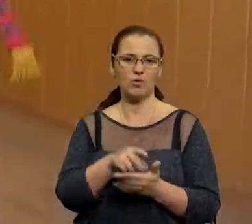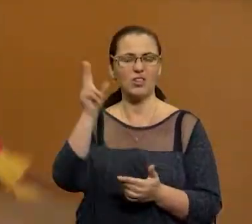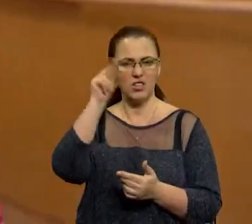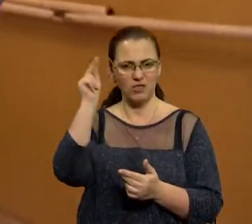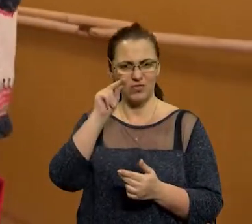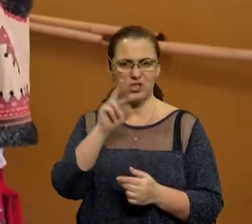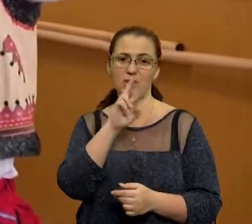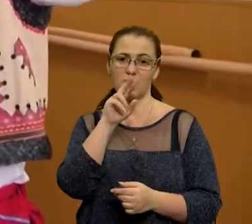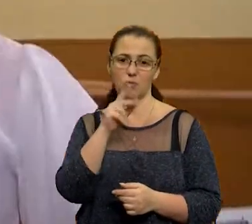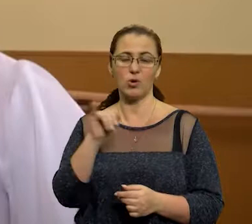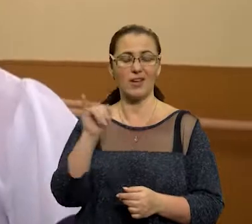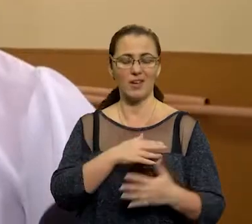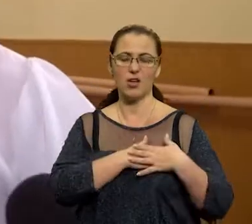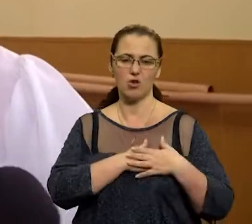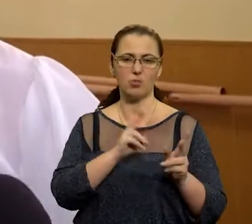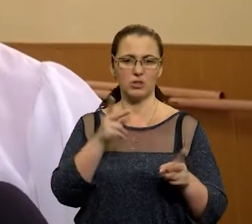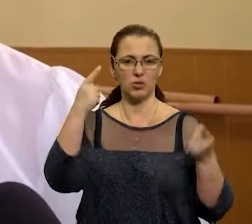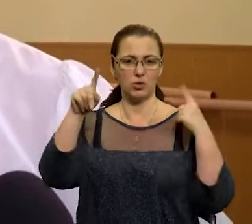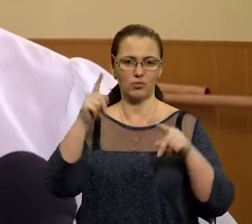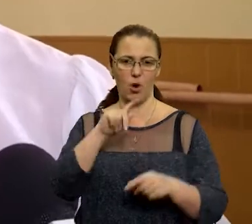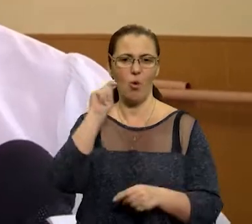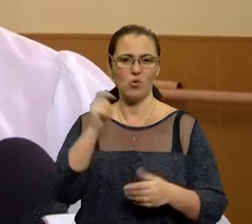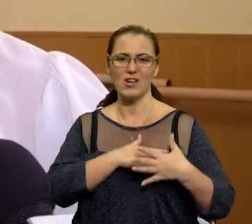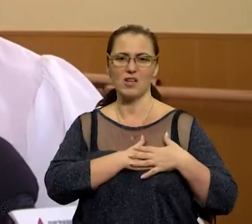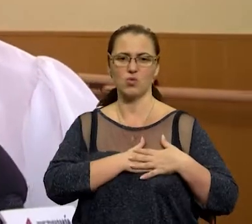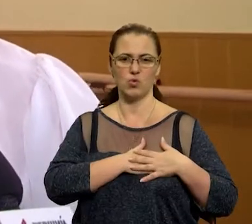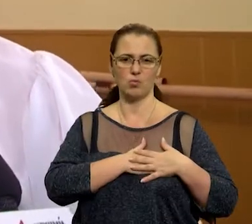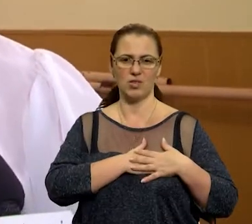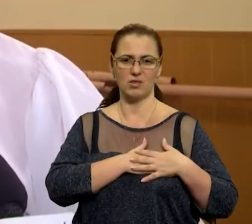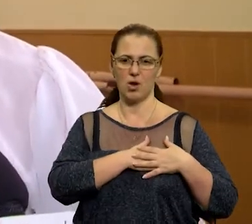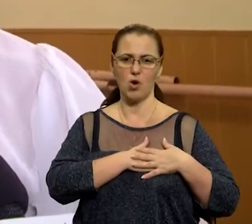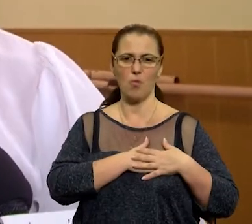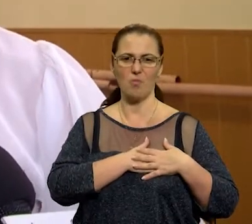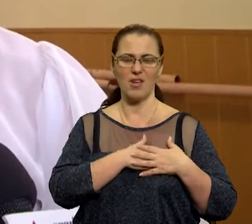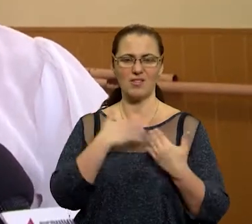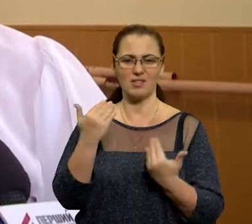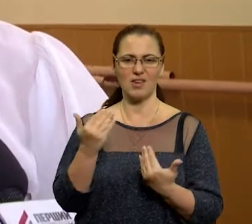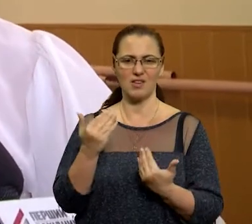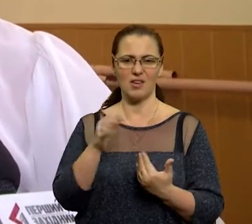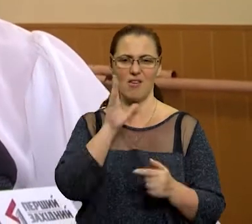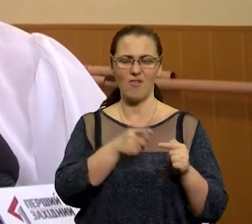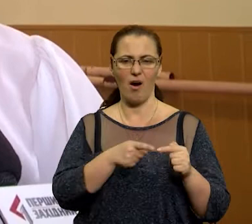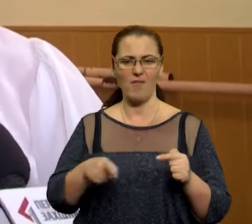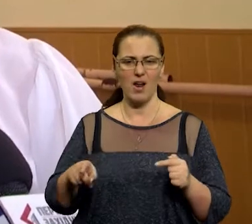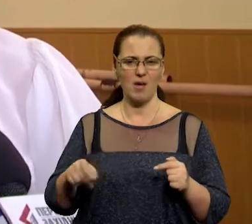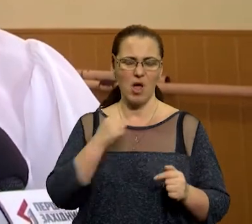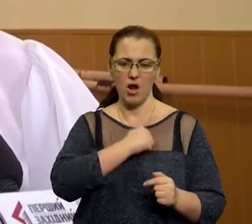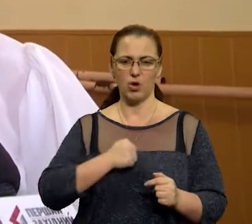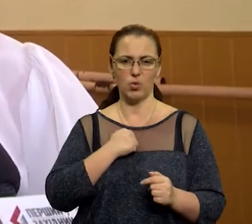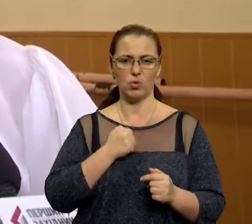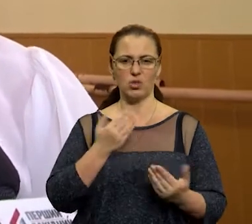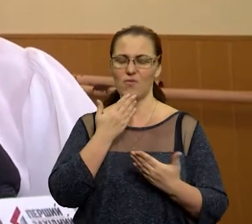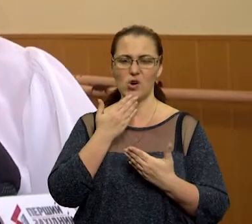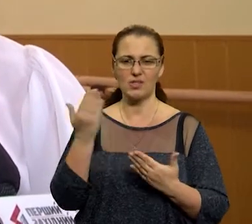любити тих, хто її творив. Україну любіть її в обрем'я люте, в останню